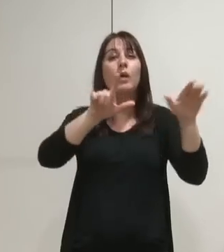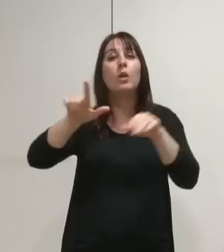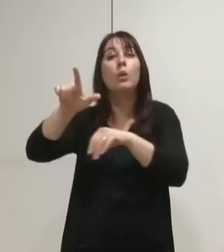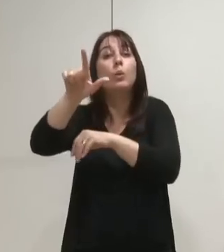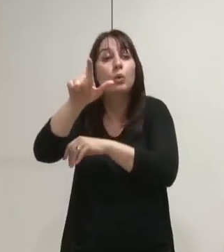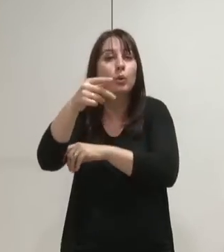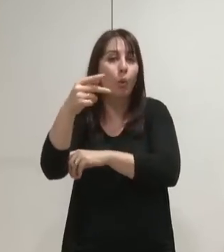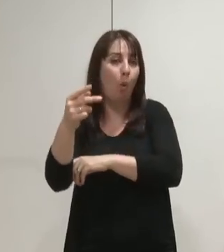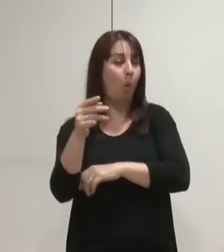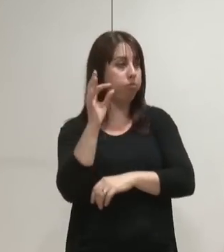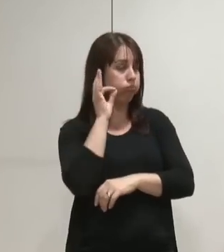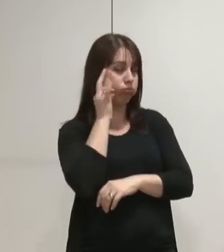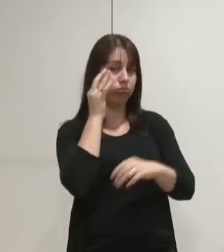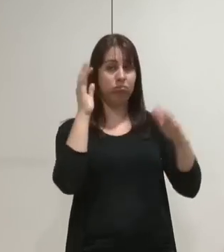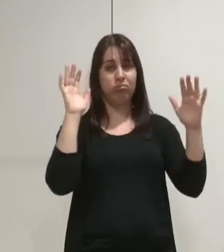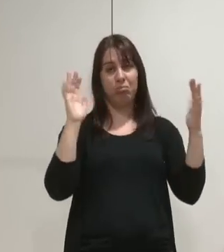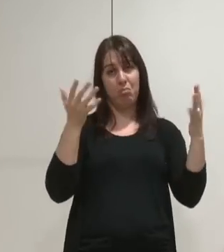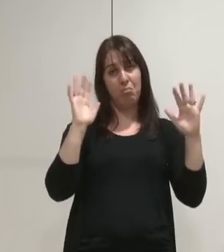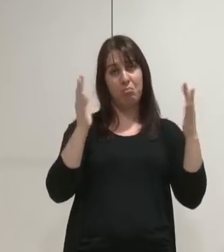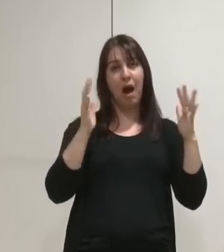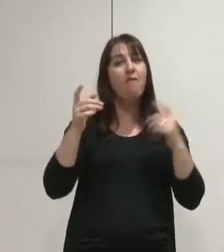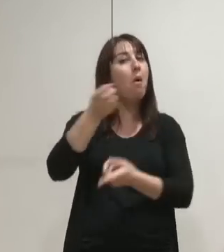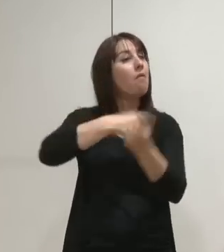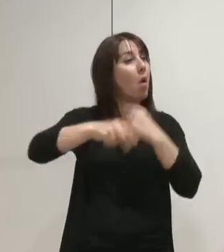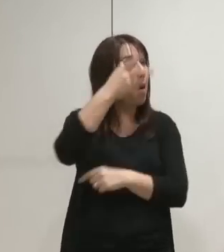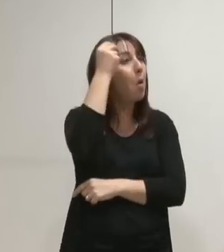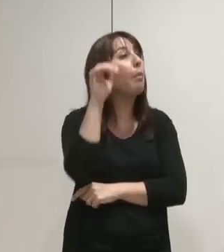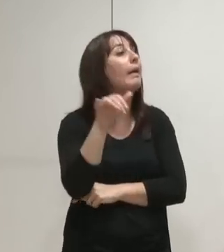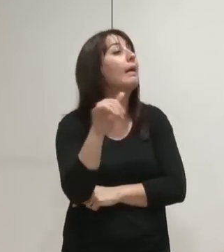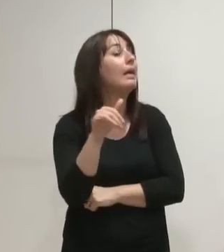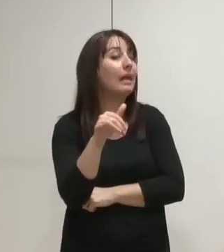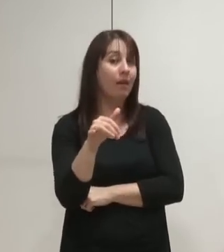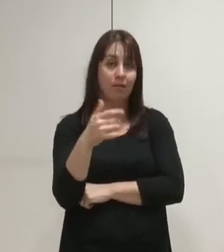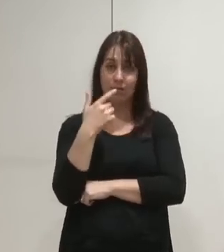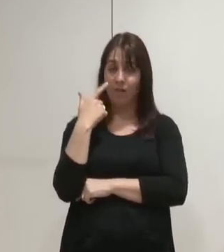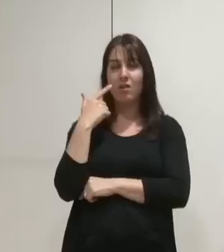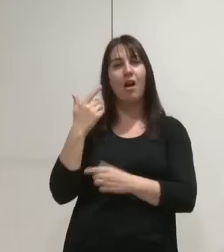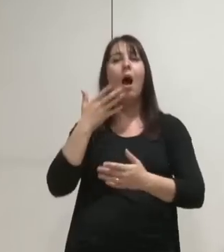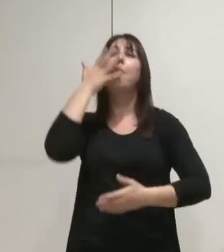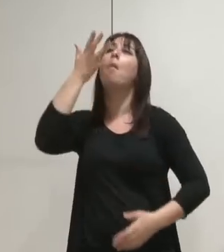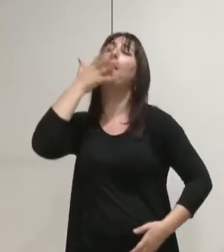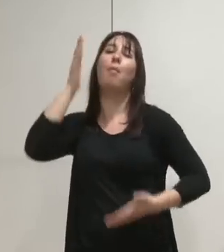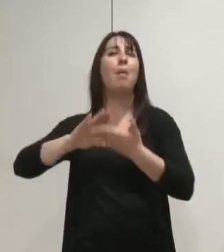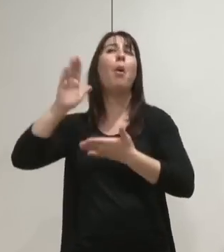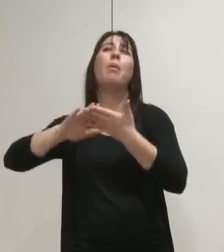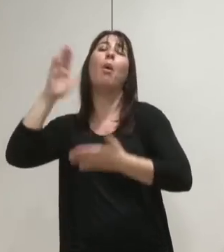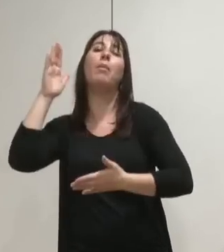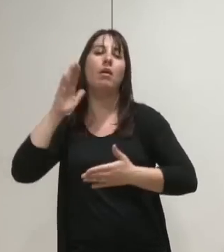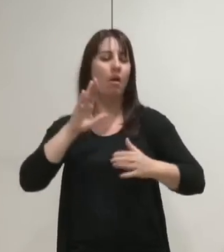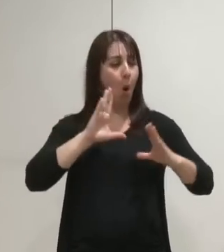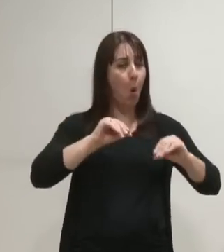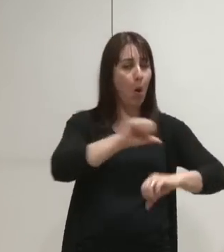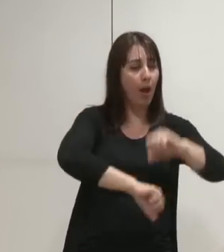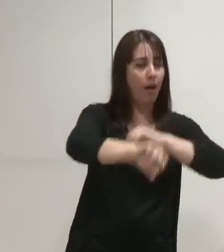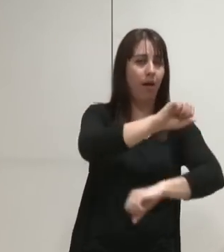672 bravo comprennent qui pourra il y a encore une fois d'un côté les promesses de l'autre les actes